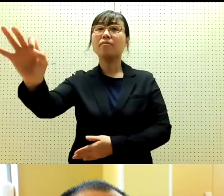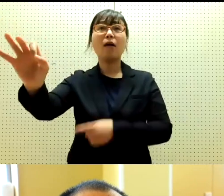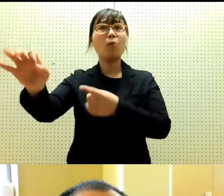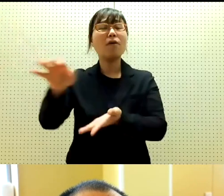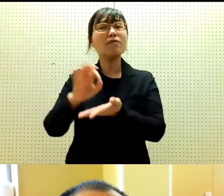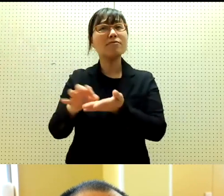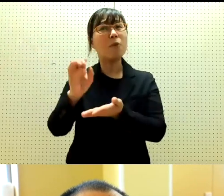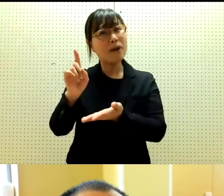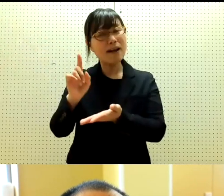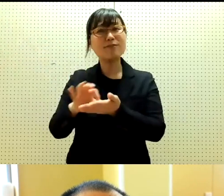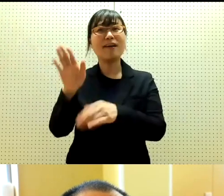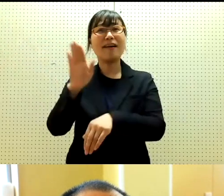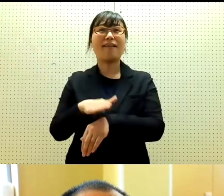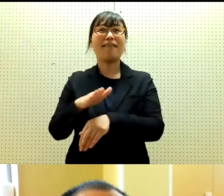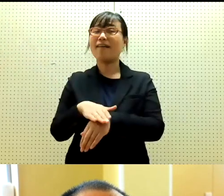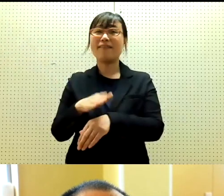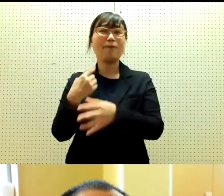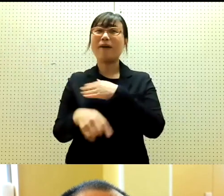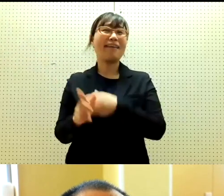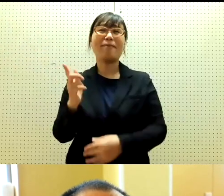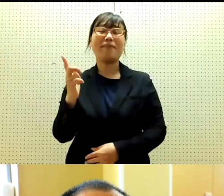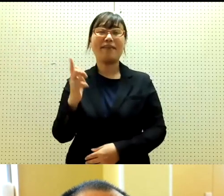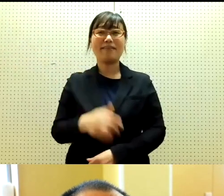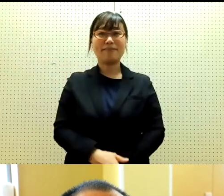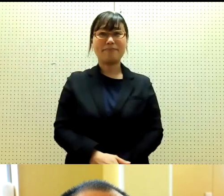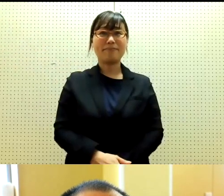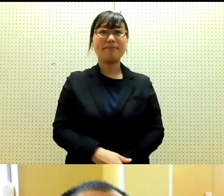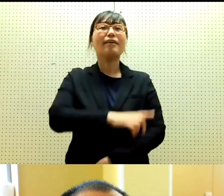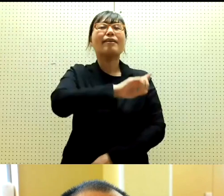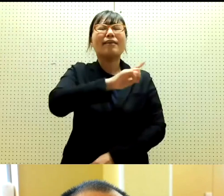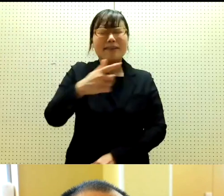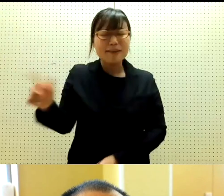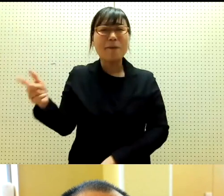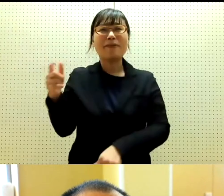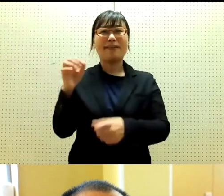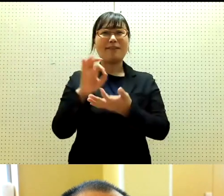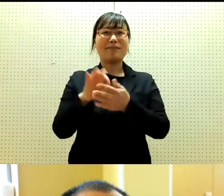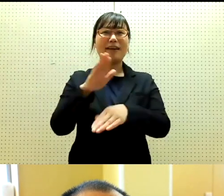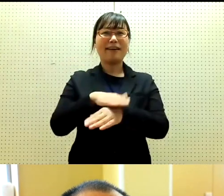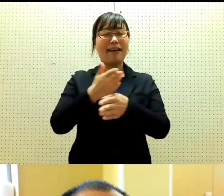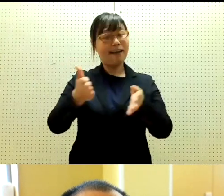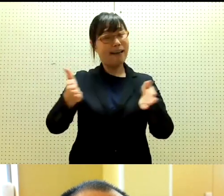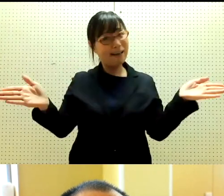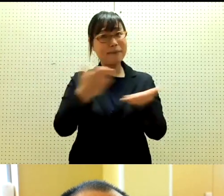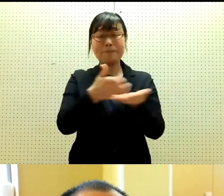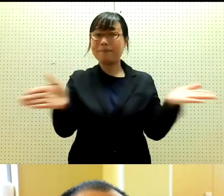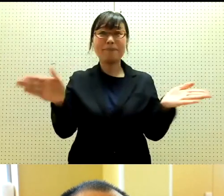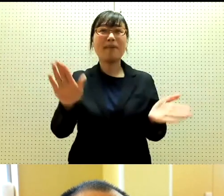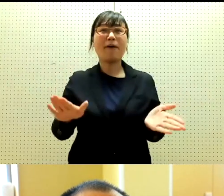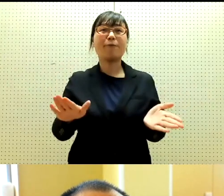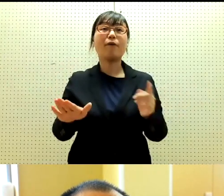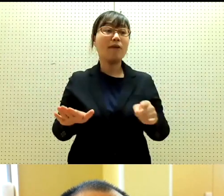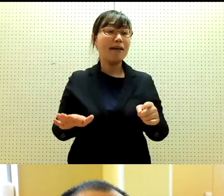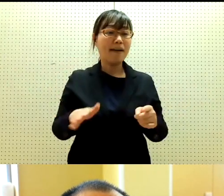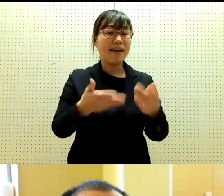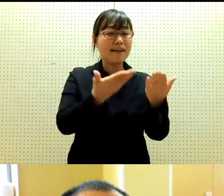ないかと思ってしまうんですけど、そうじゃない。で、いろんな使い方が多様にあるんだっていうことが、それぞれの学校さん